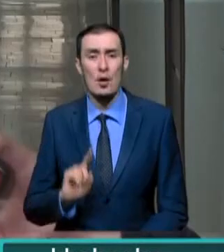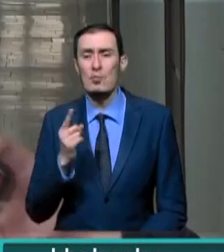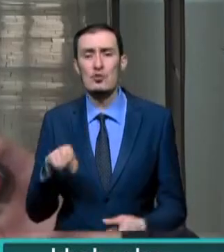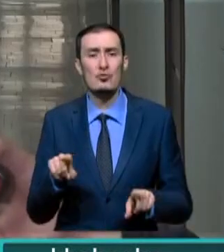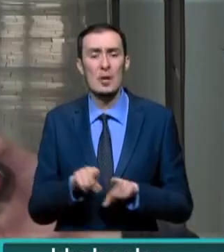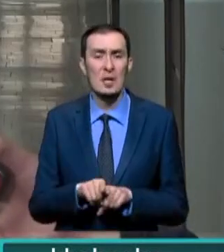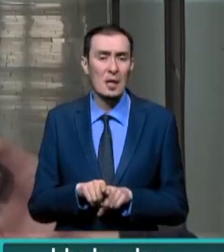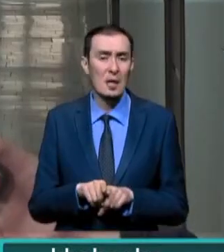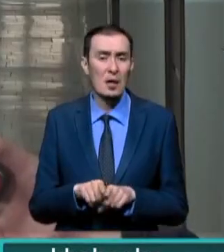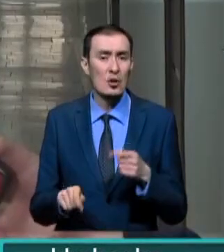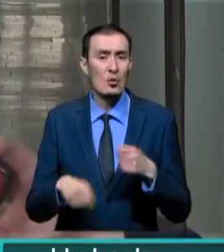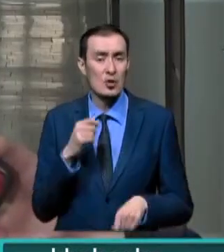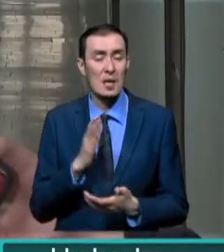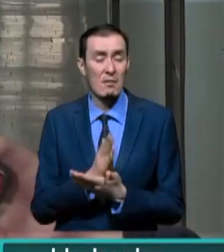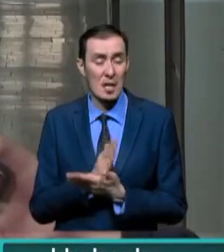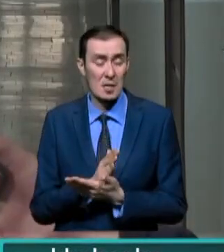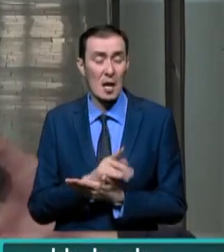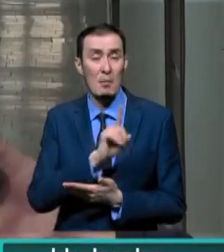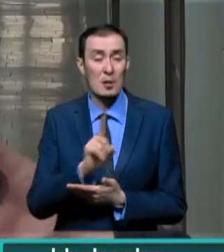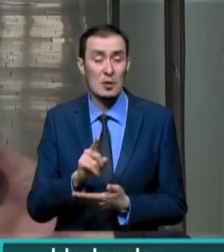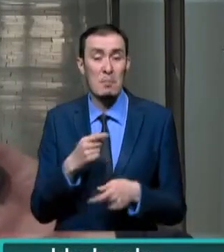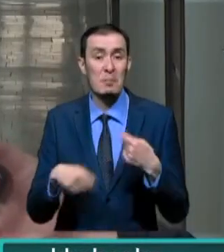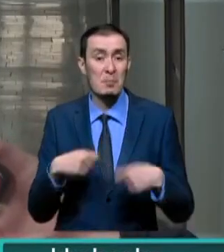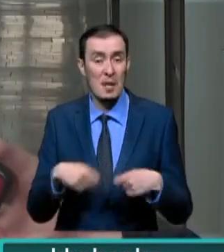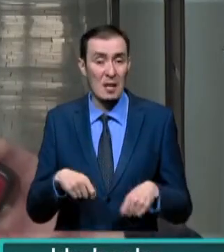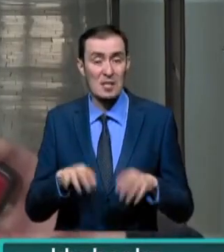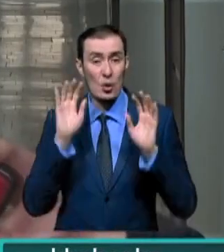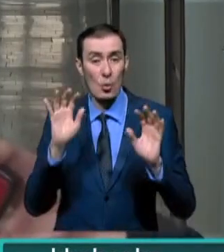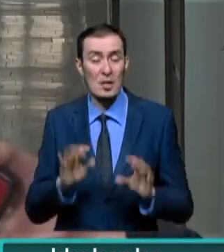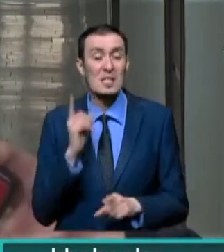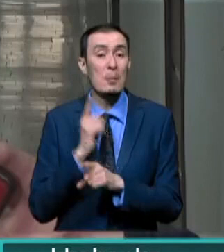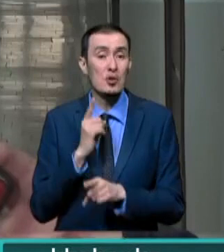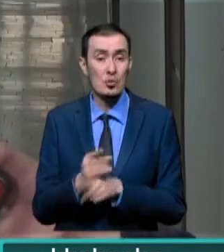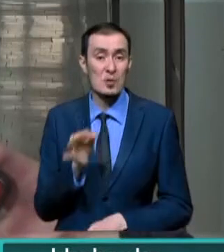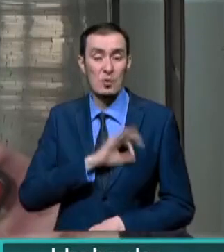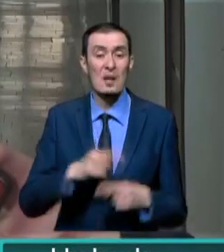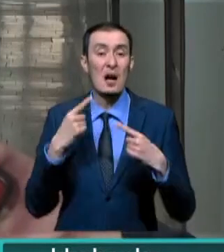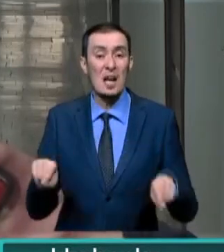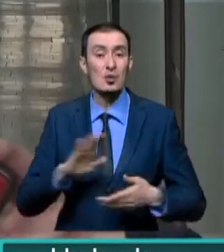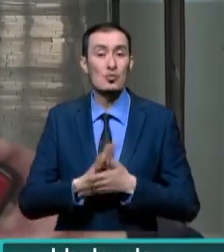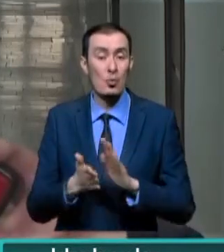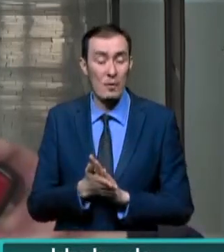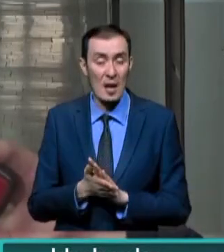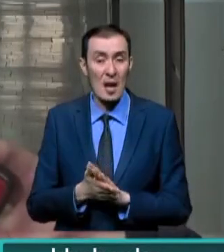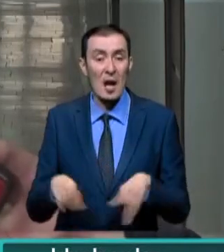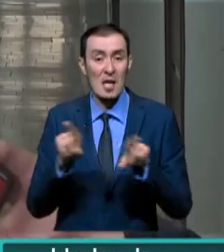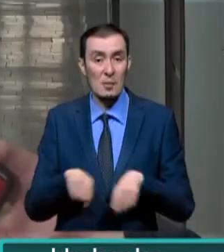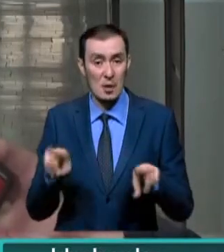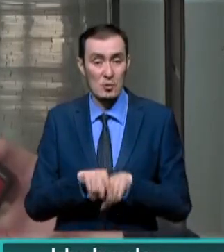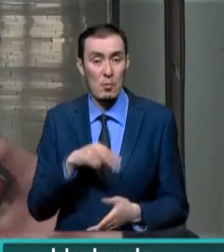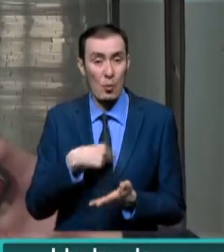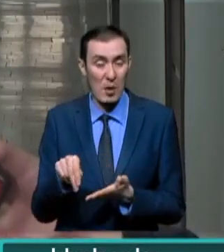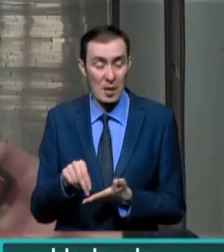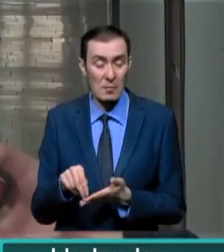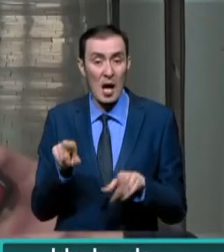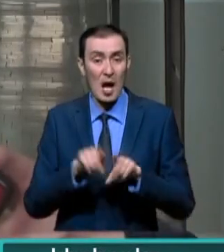такие действия считаются нарушением? Потому что предпринимательским кодексом запрещено применять разные условия к одним и тем же покупателям на